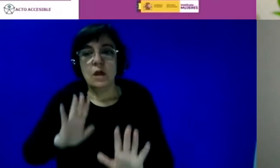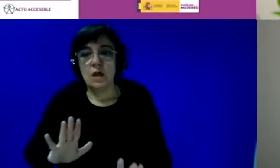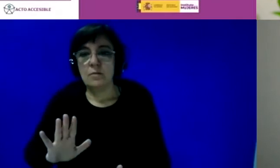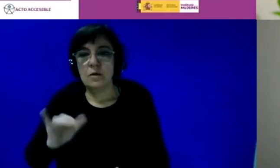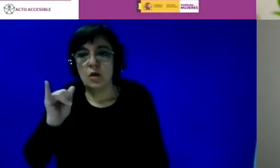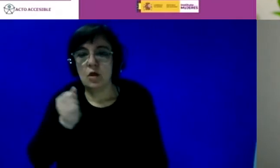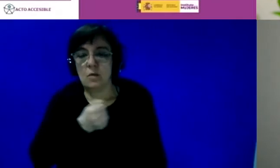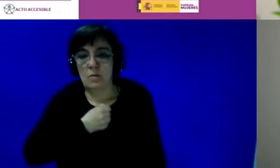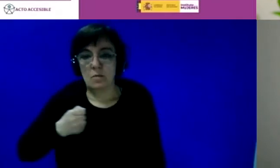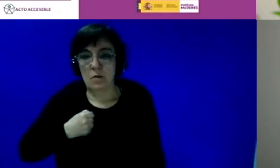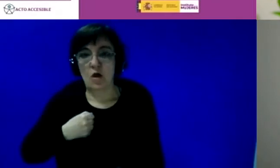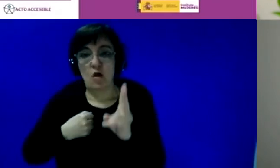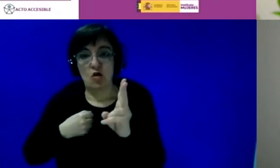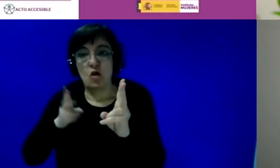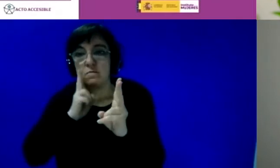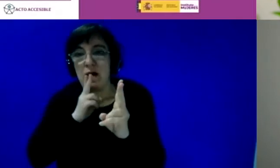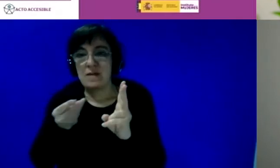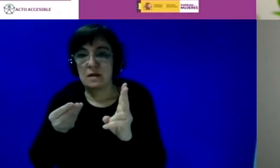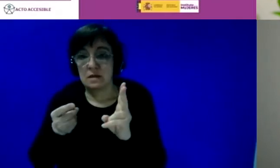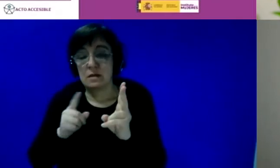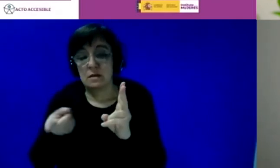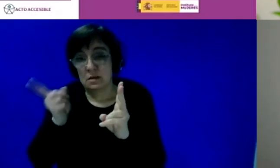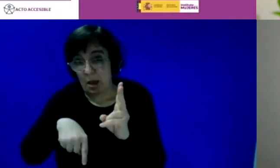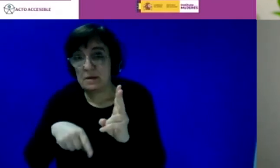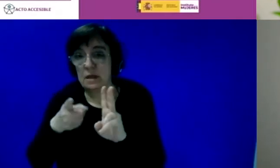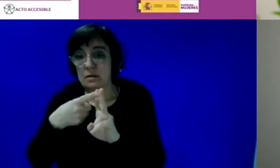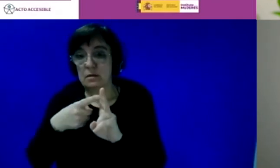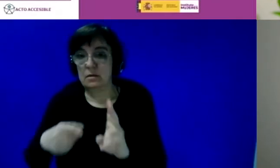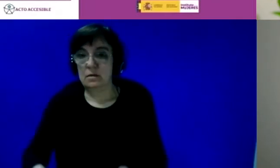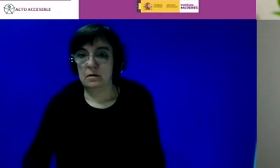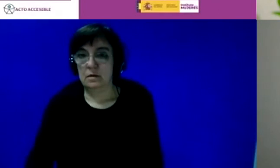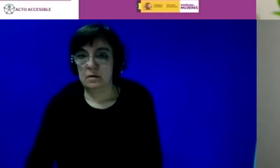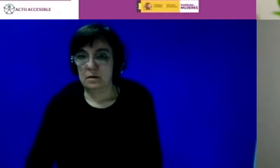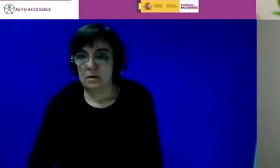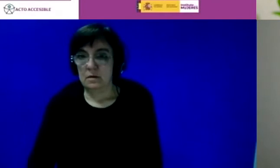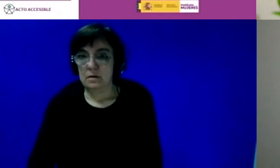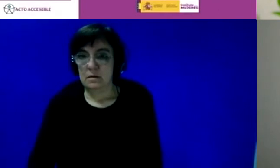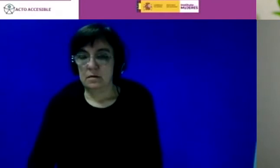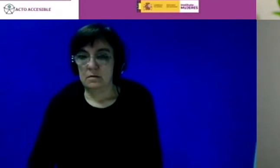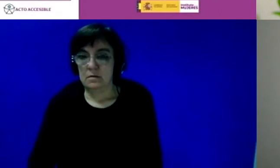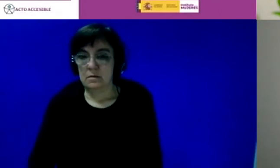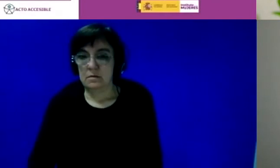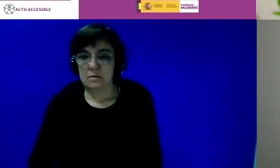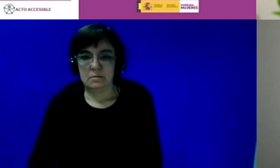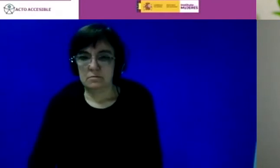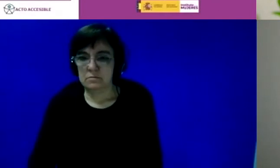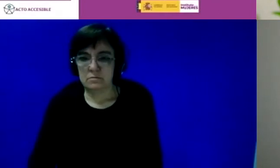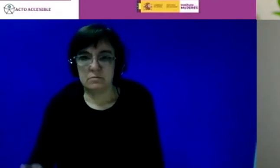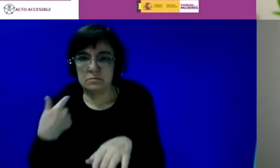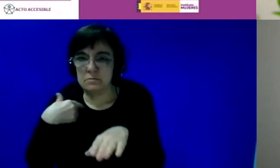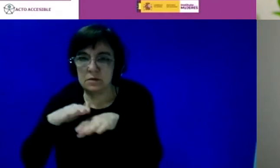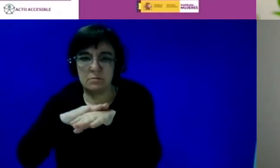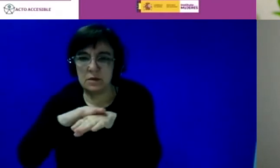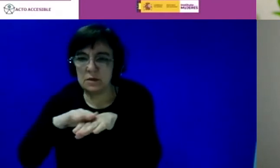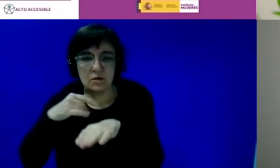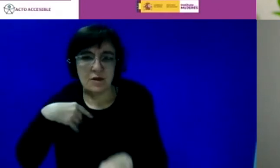care with these children, and the rest returned to Ukraine with humanitarian aid. Забрали ще